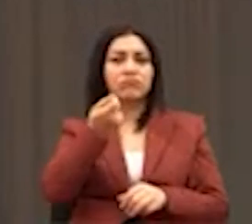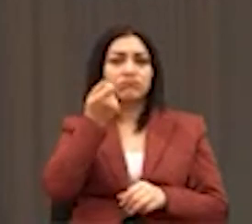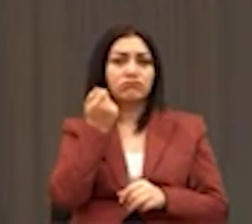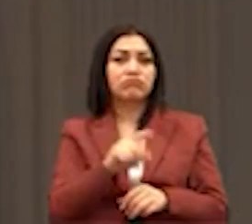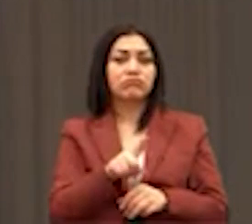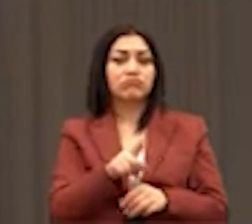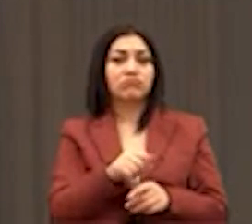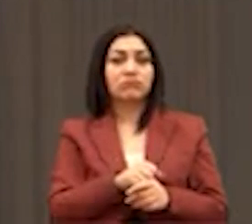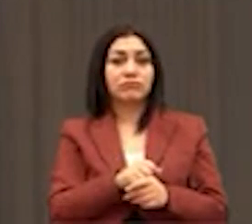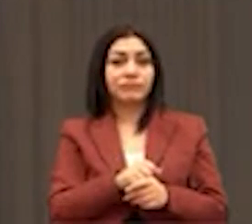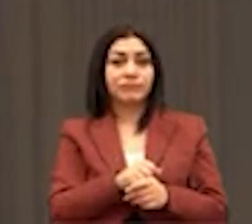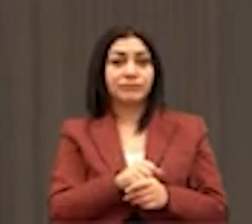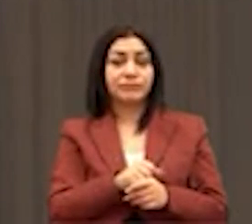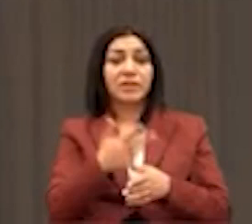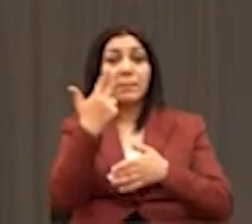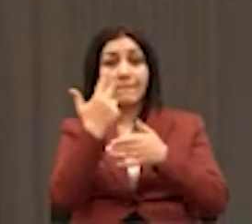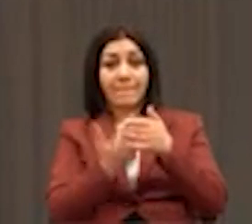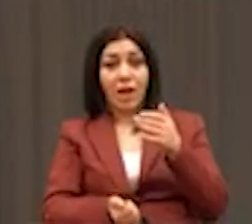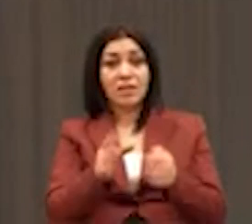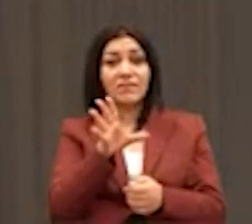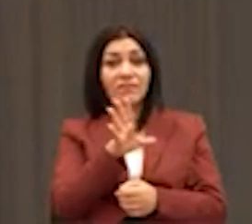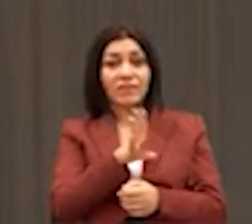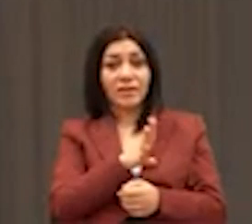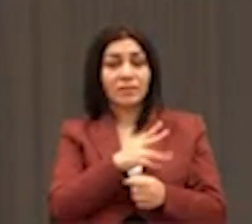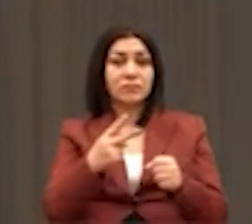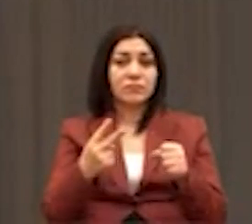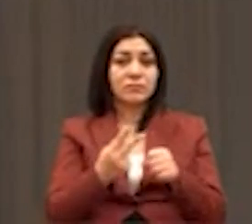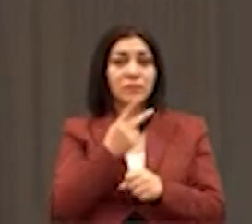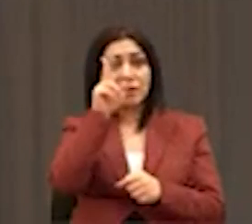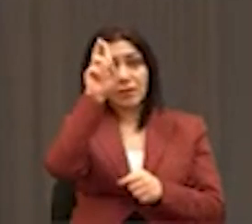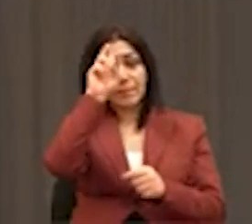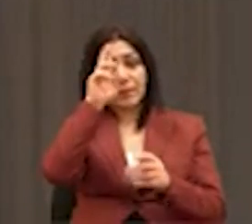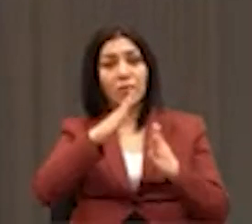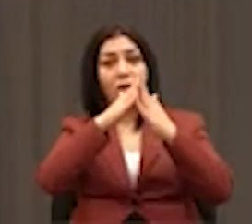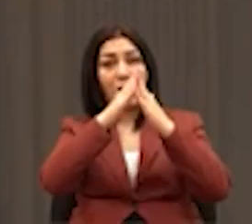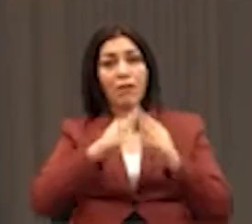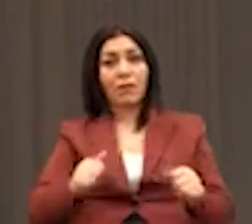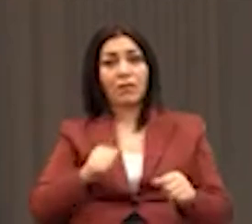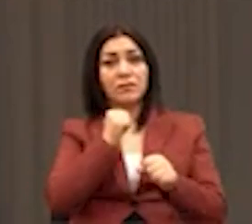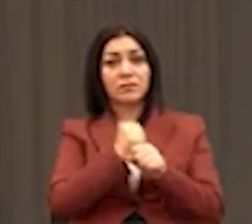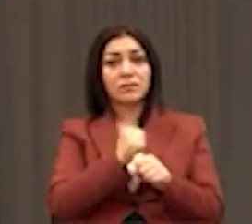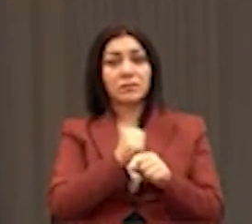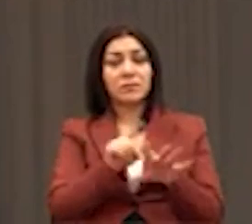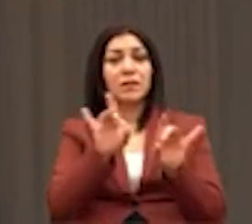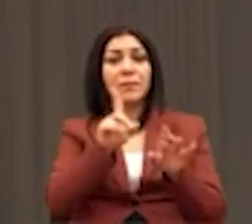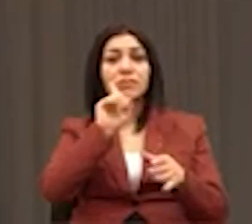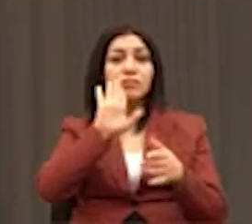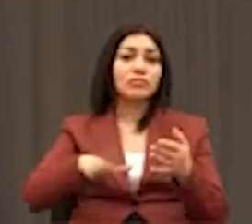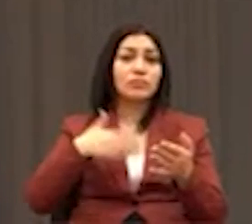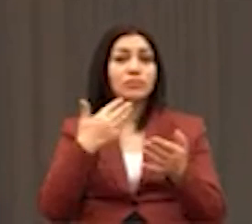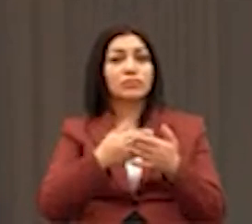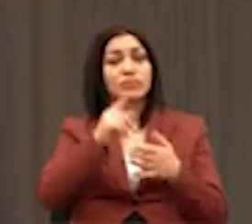ունեցել, որ բացի այն, որ պարտվել են, նաեւ տանում են երկիրը կործանման, պատմության մեջ մնալու է Նիկոլը